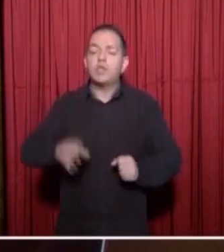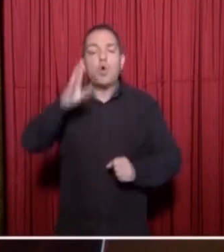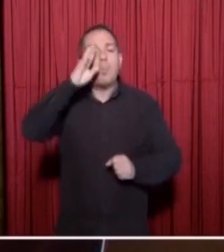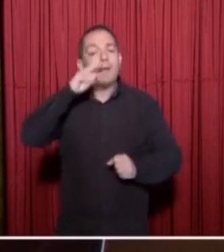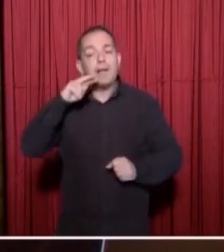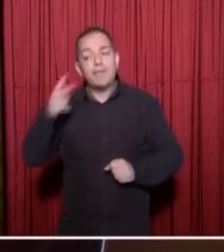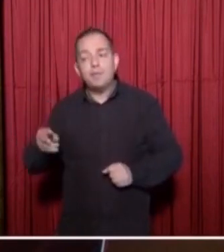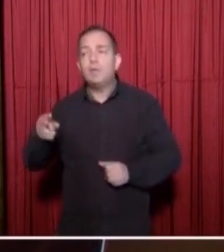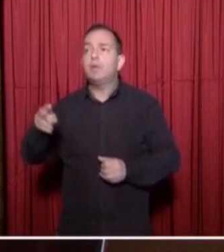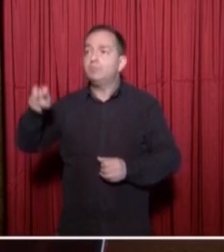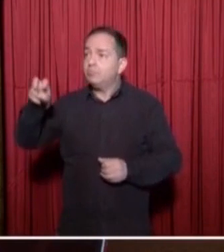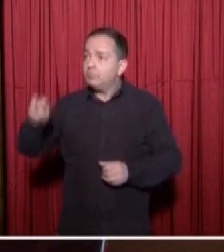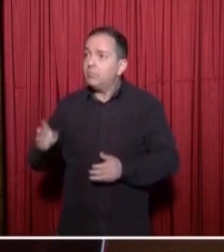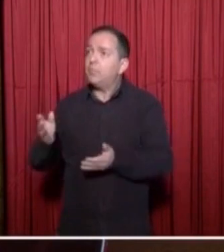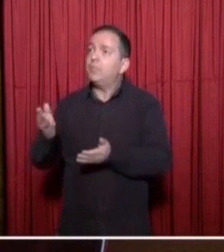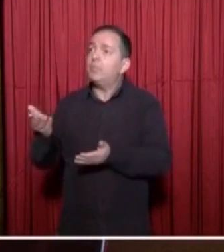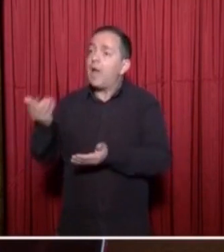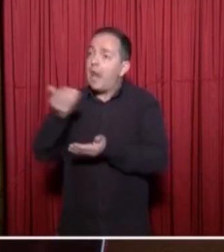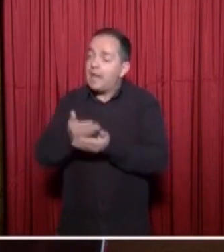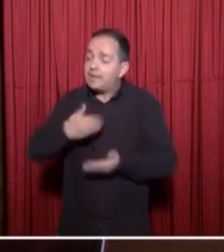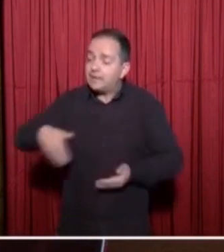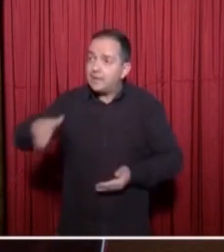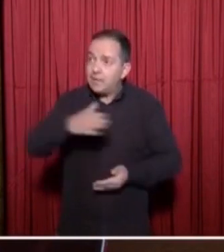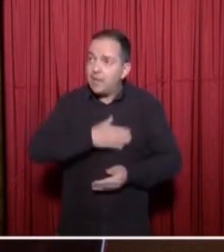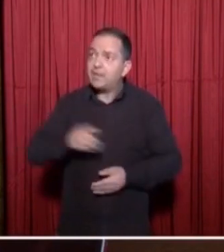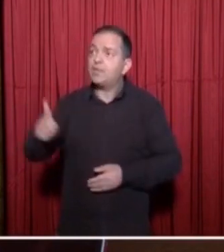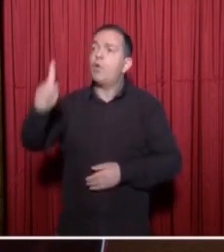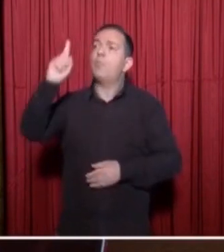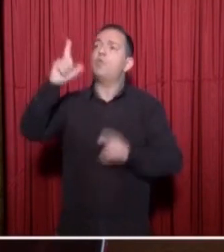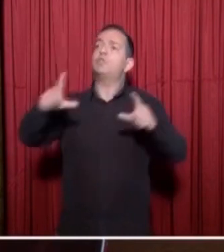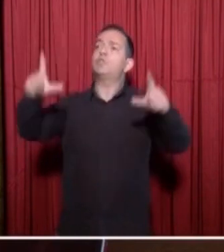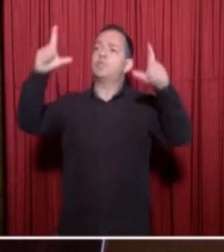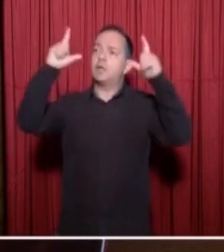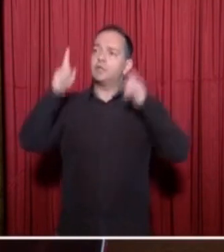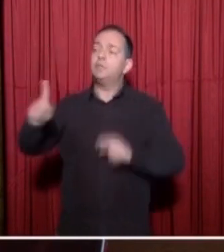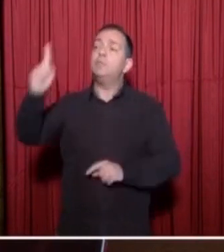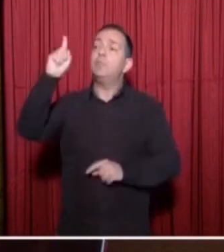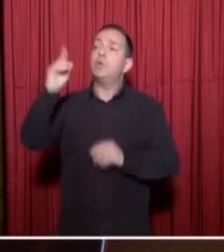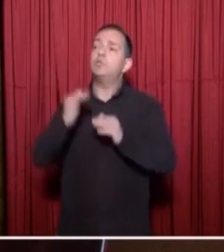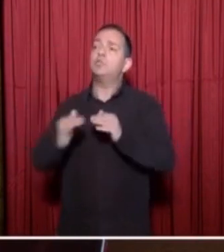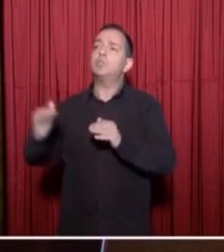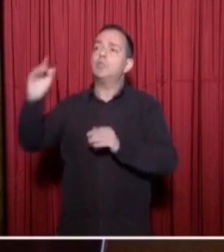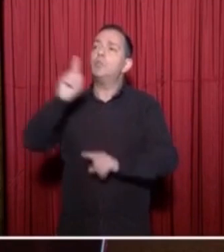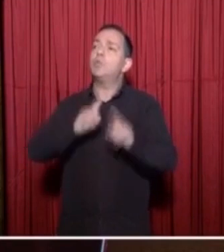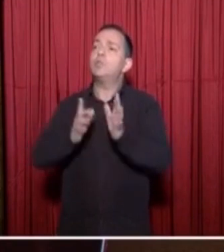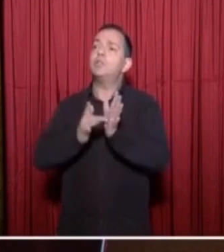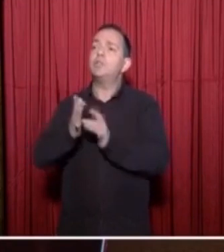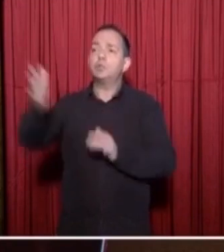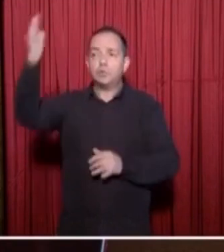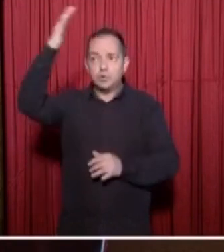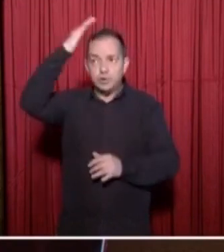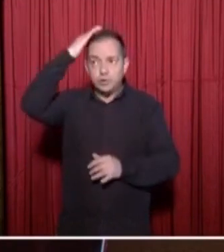εν δεξιά του Πατρός και ελέησον ημάς, ότι σύ μόνος Άγιος, σύ μόνος Κύριος,